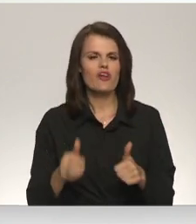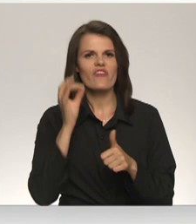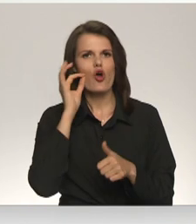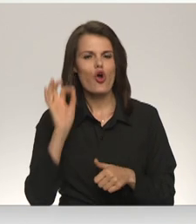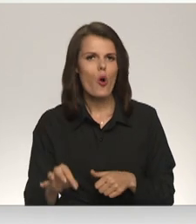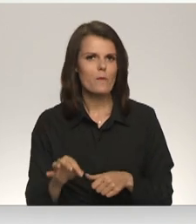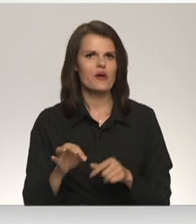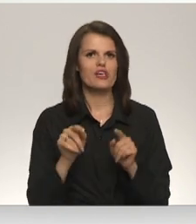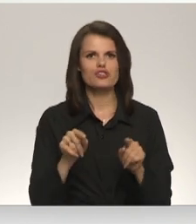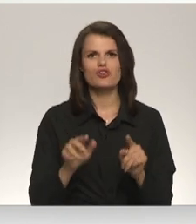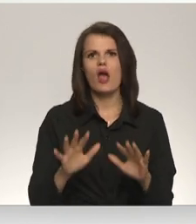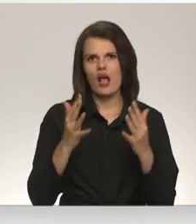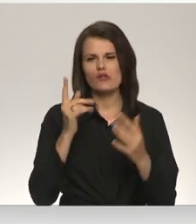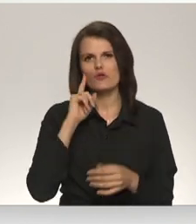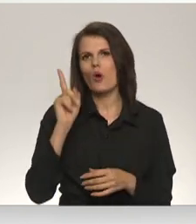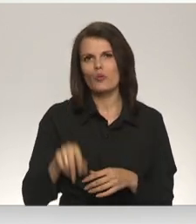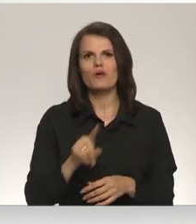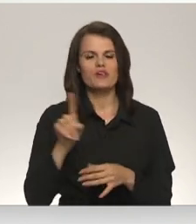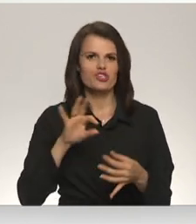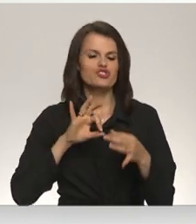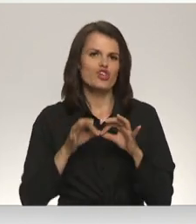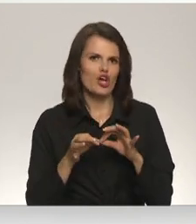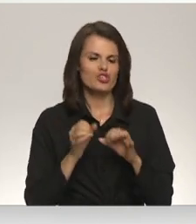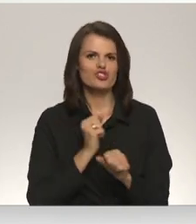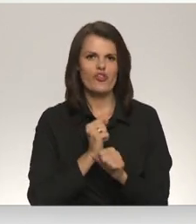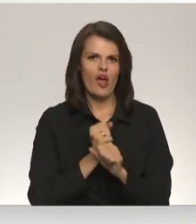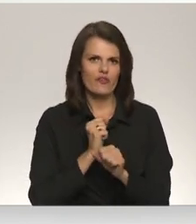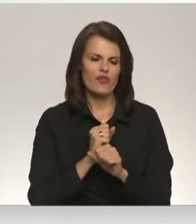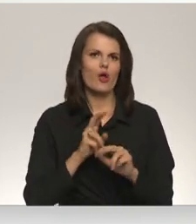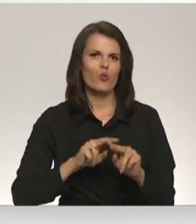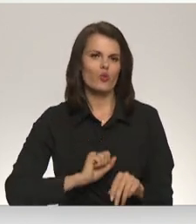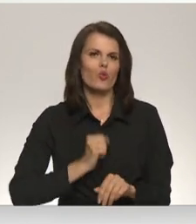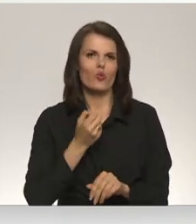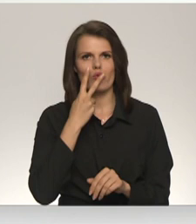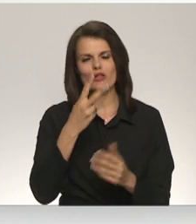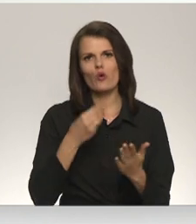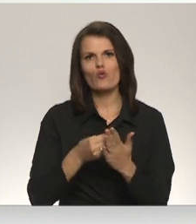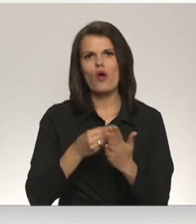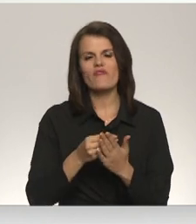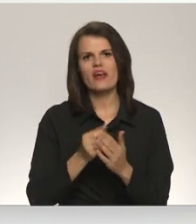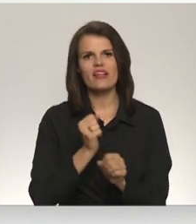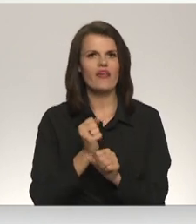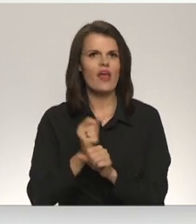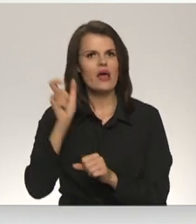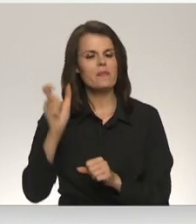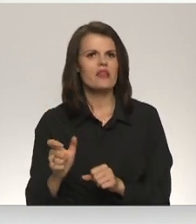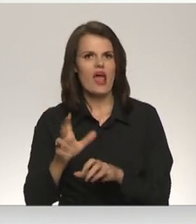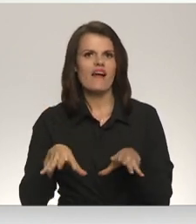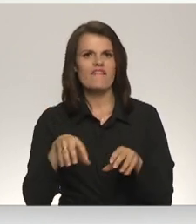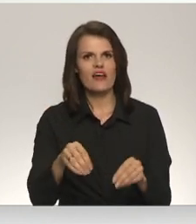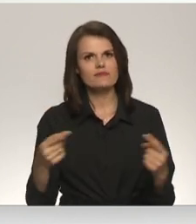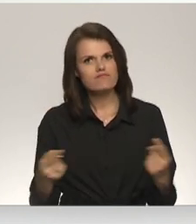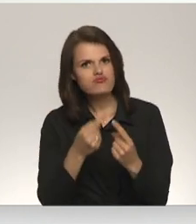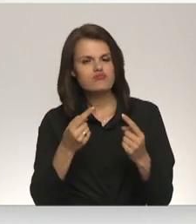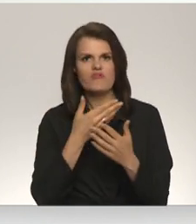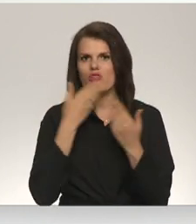kompetences šī gadījumā, protams, jo sarežģītāki darbi, jo grūtāk ir novērtēt darbinieka veicamos pienākumus.